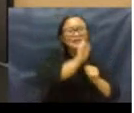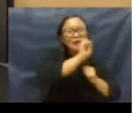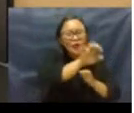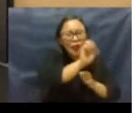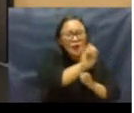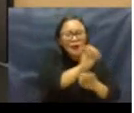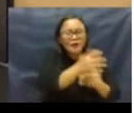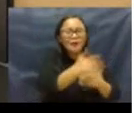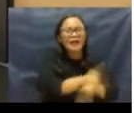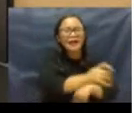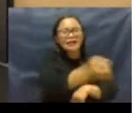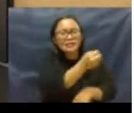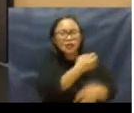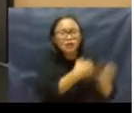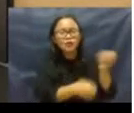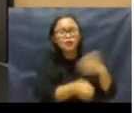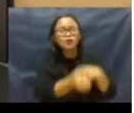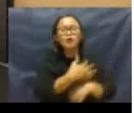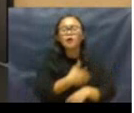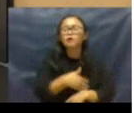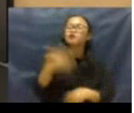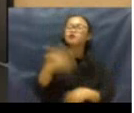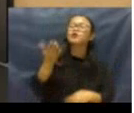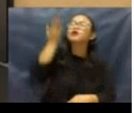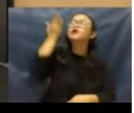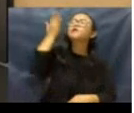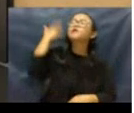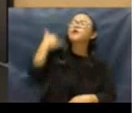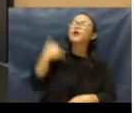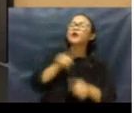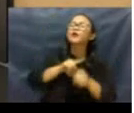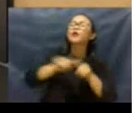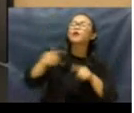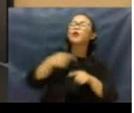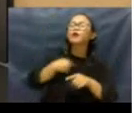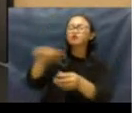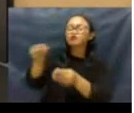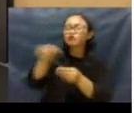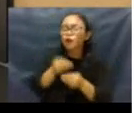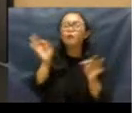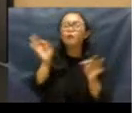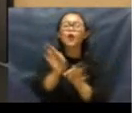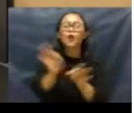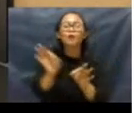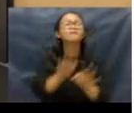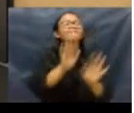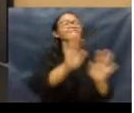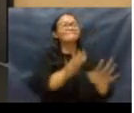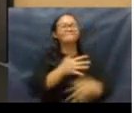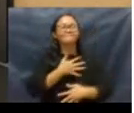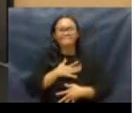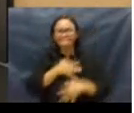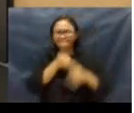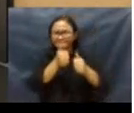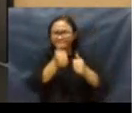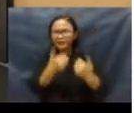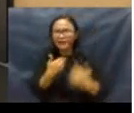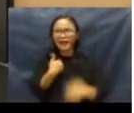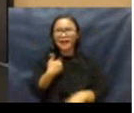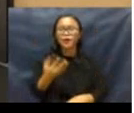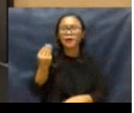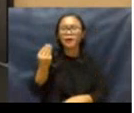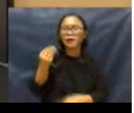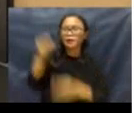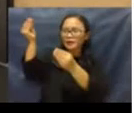jawab. Mbak Fena, udah ikutan dari kemarin tapi belum beruntung. Jangan khawatir, kita tidak pernah tahu kapan keberuntungan kita